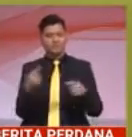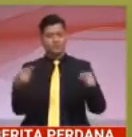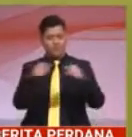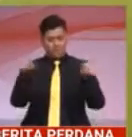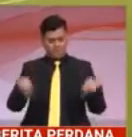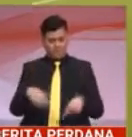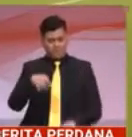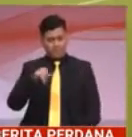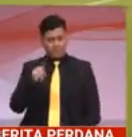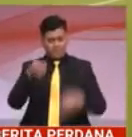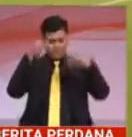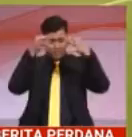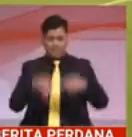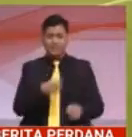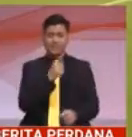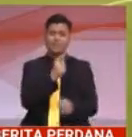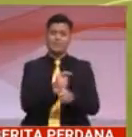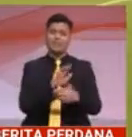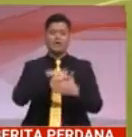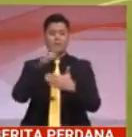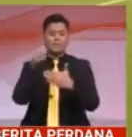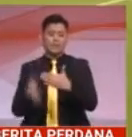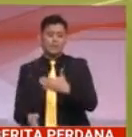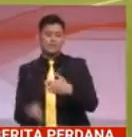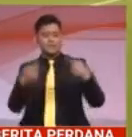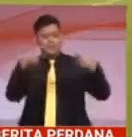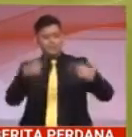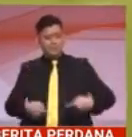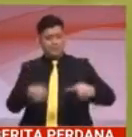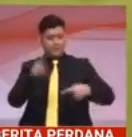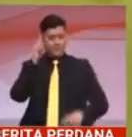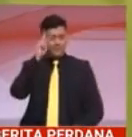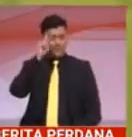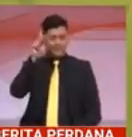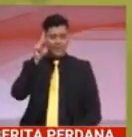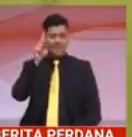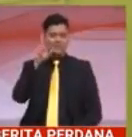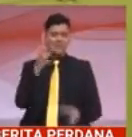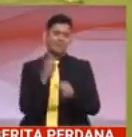Keputusan itu kekal hingga tamat perlawanan menyaksikan Kelantan United kempunan meraih 3 mata.